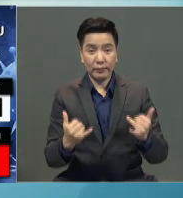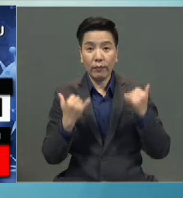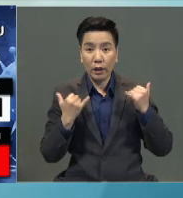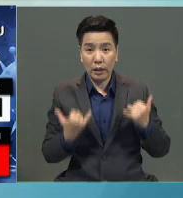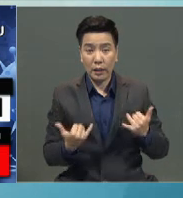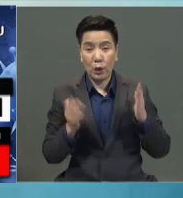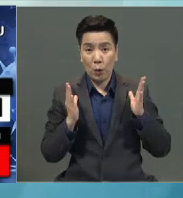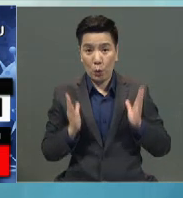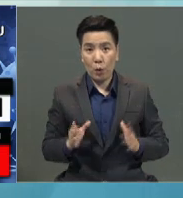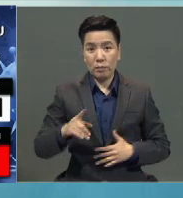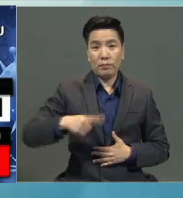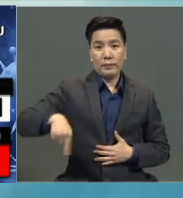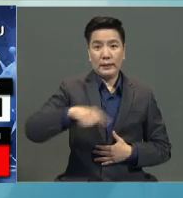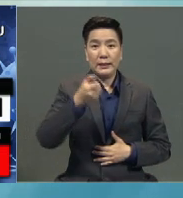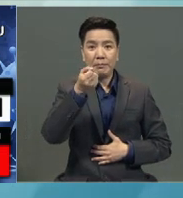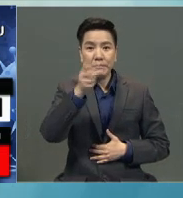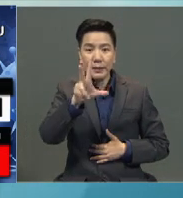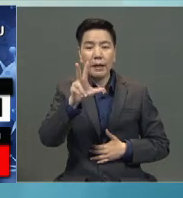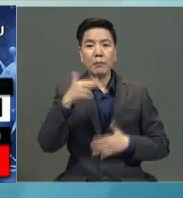มิถุนายนก็มาตรวจอีกทีนึงนะครับก็ได้มาพบว่ามีผลเป็นยืนยันขึ้นมานะครับโดยที่ใน53